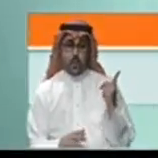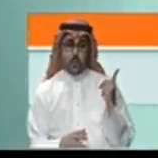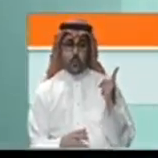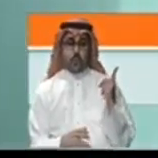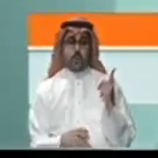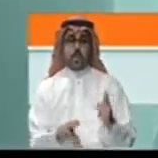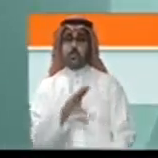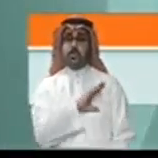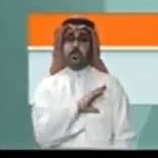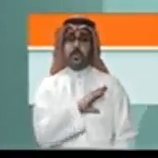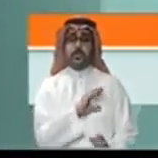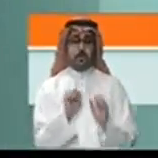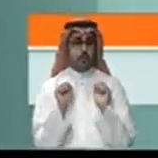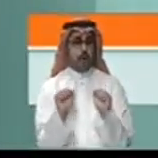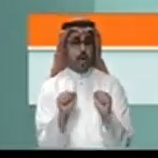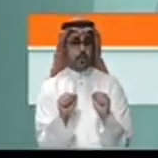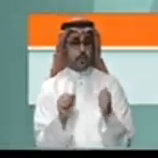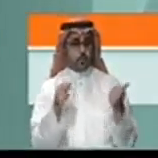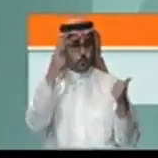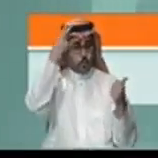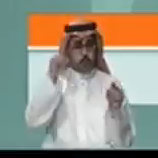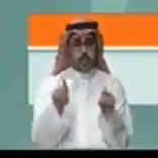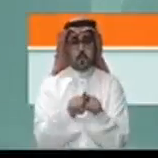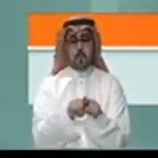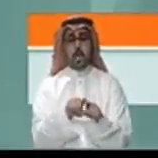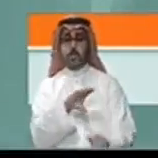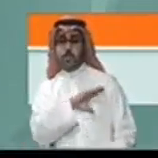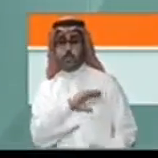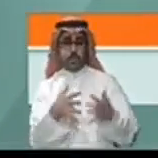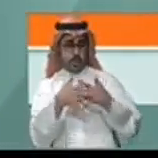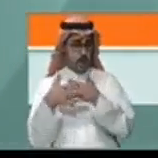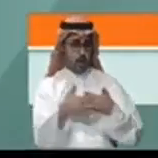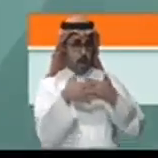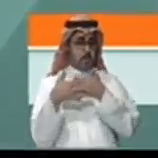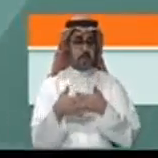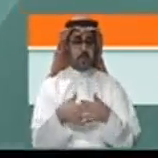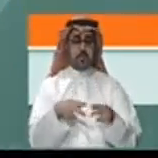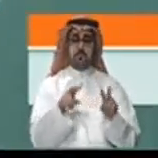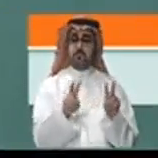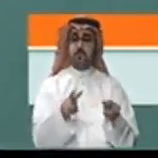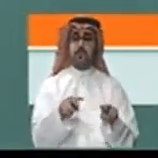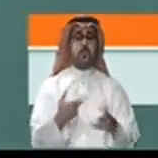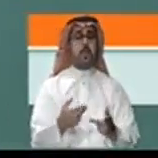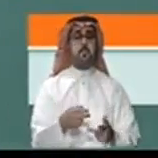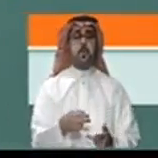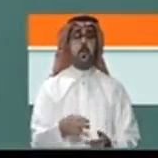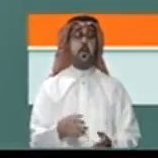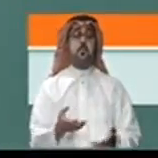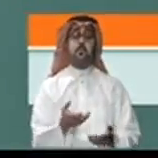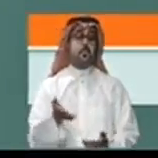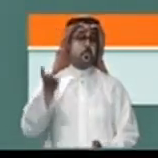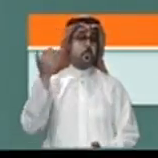ليدر 2019 هو تمرين مشترك سعودي أمريكي متكرر له عمره حوالي عقدين